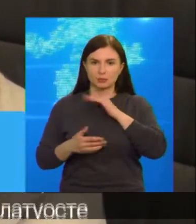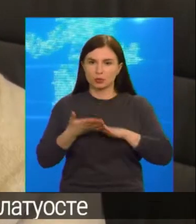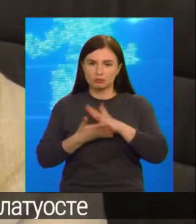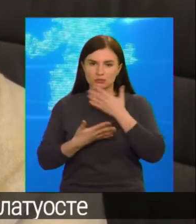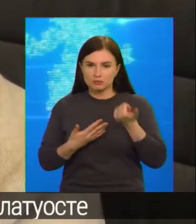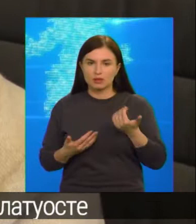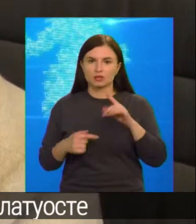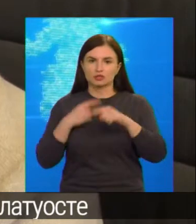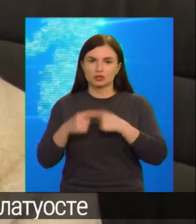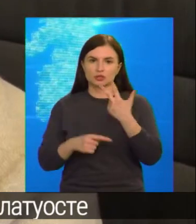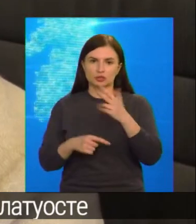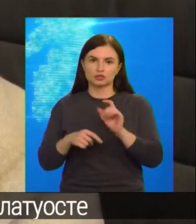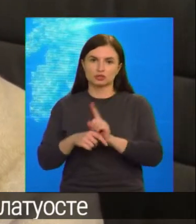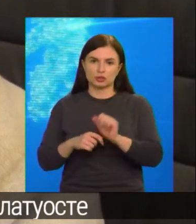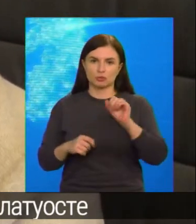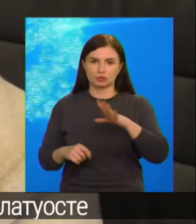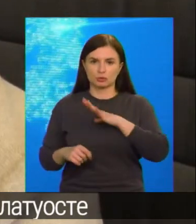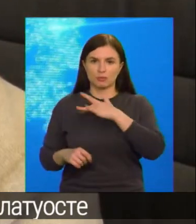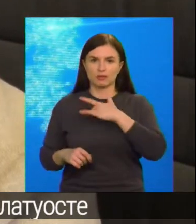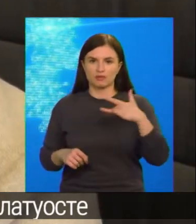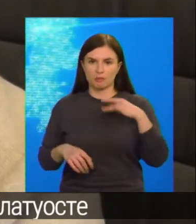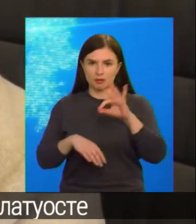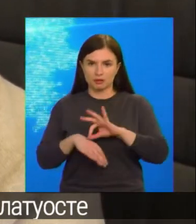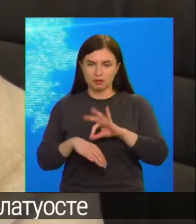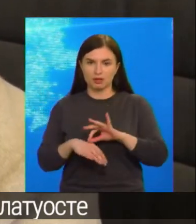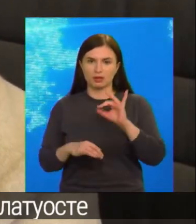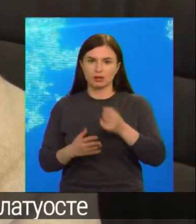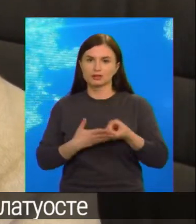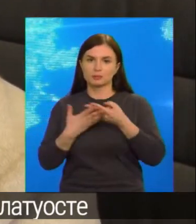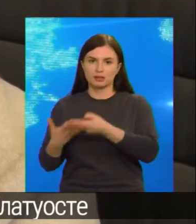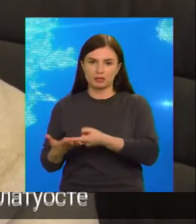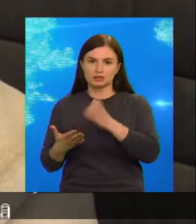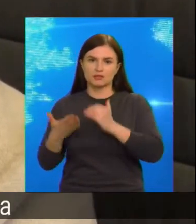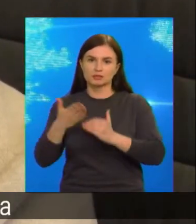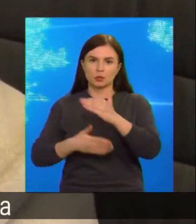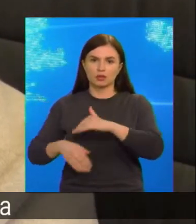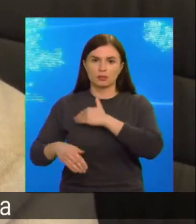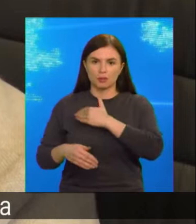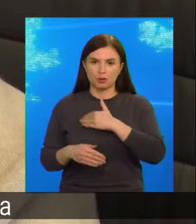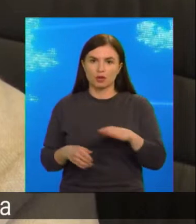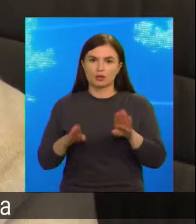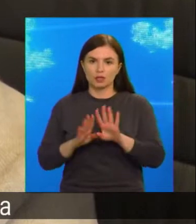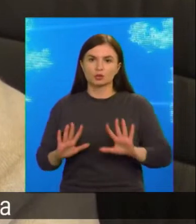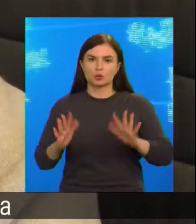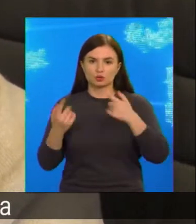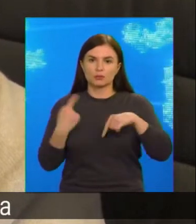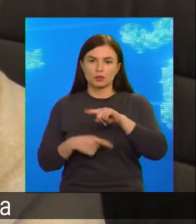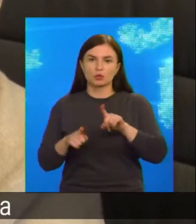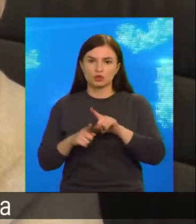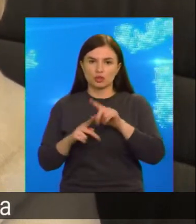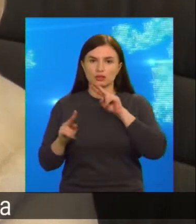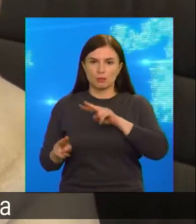через 3 часа у людей может быть пневмония, и они могут быть госпитализированы с высокой температурой. Такие случаи мы тоже